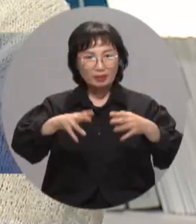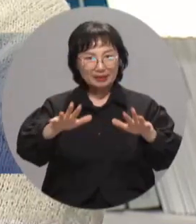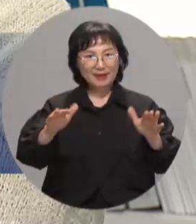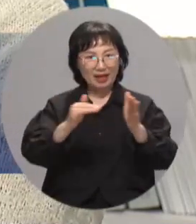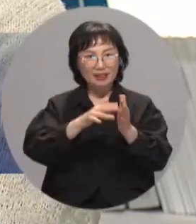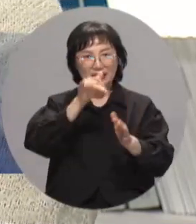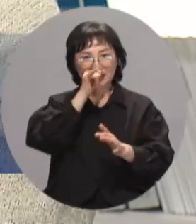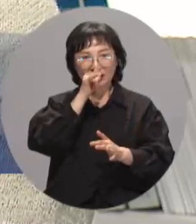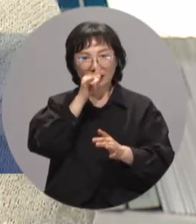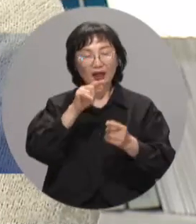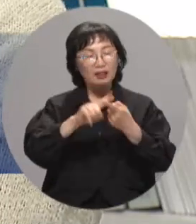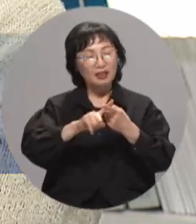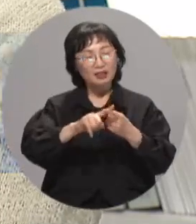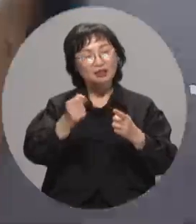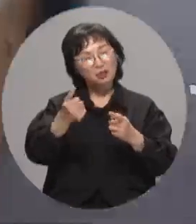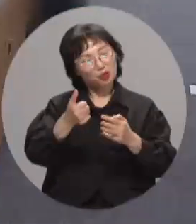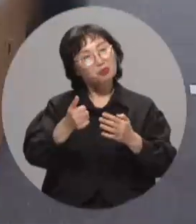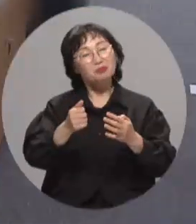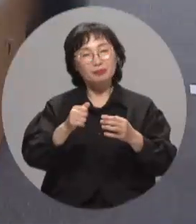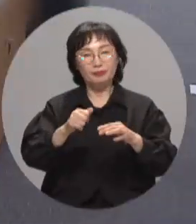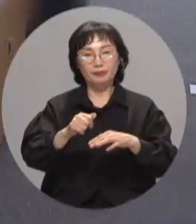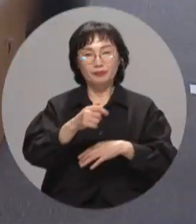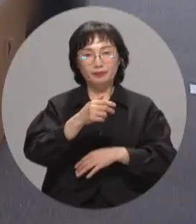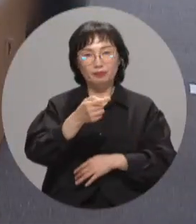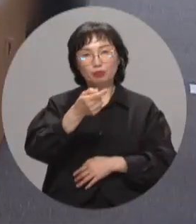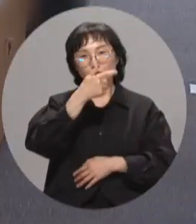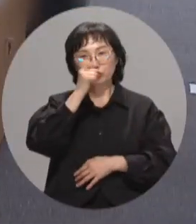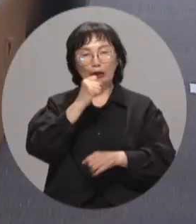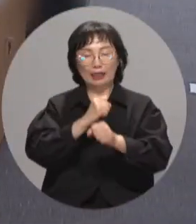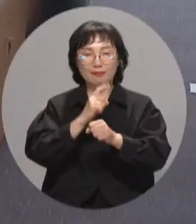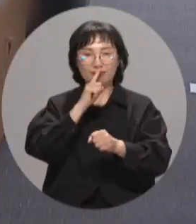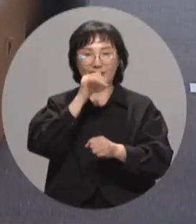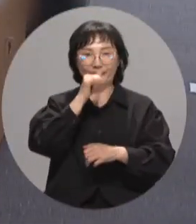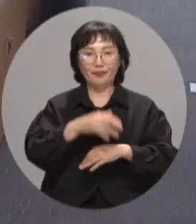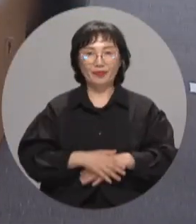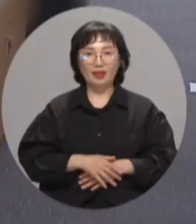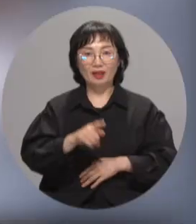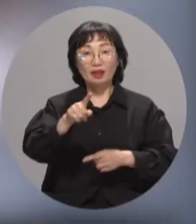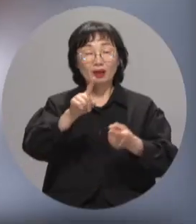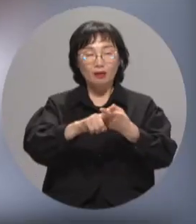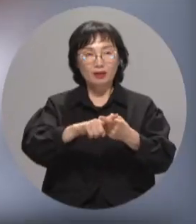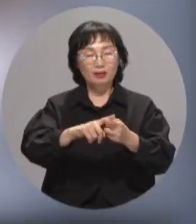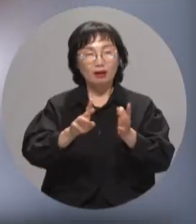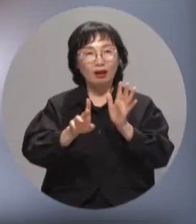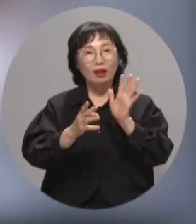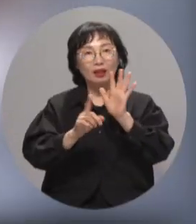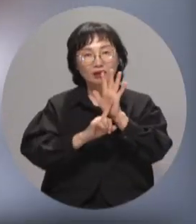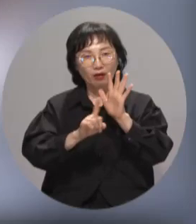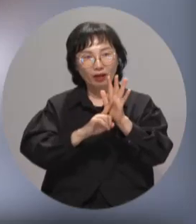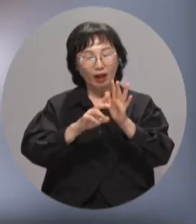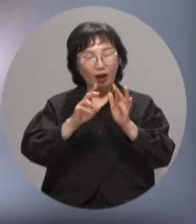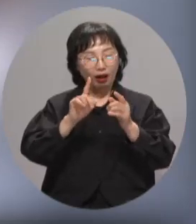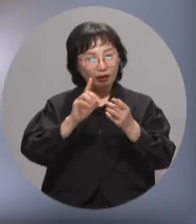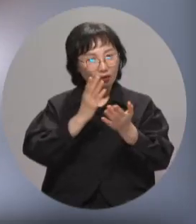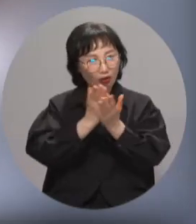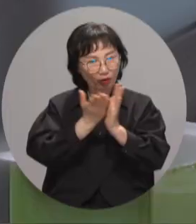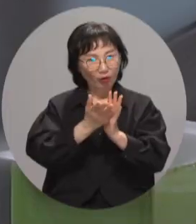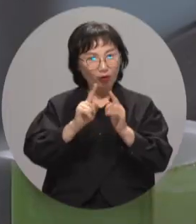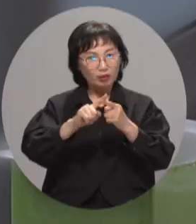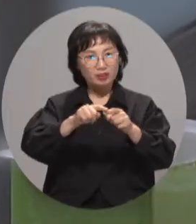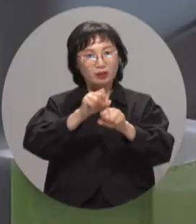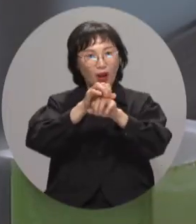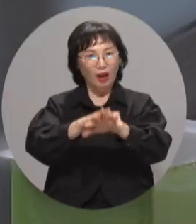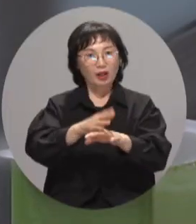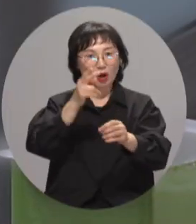놓고 봤을 때는 굉장히 미비했다 지자체 홍보비가 비판기사 마용 본래의 목적과 기준으로